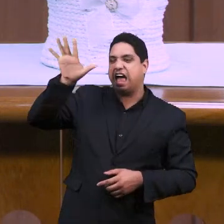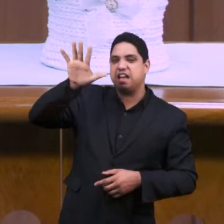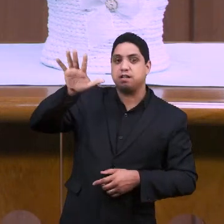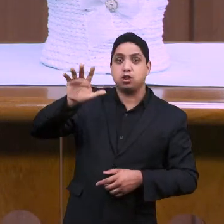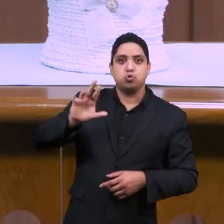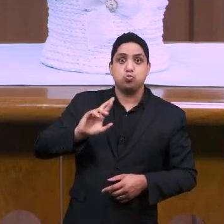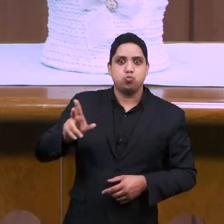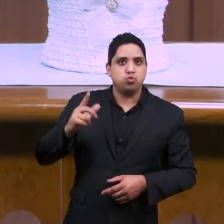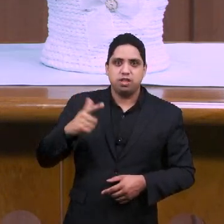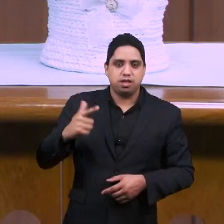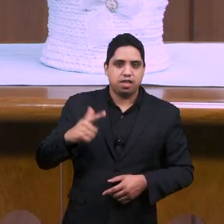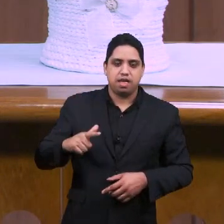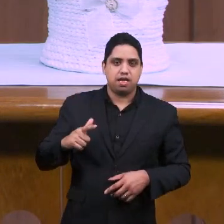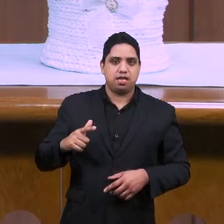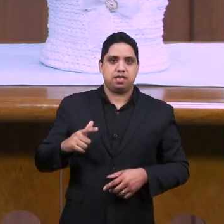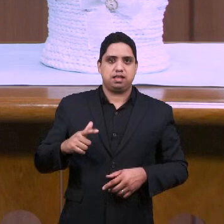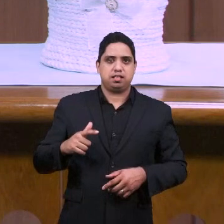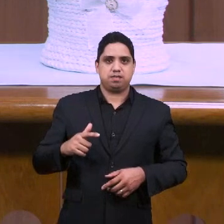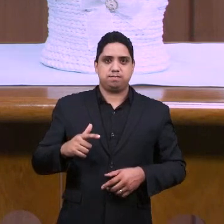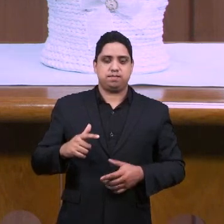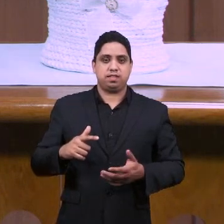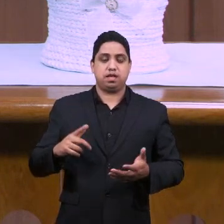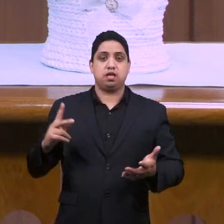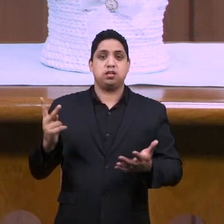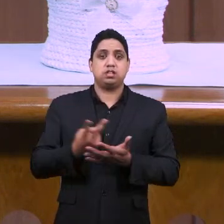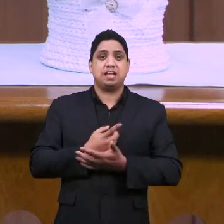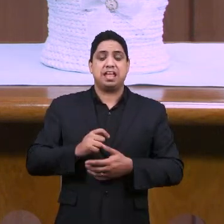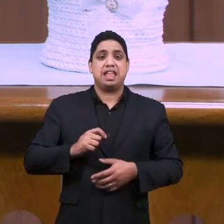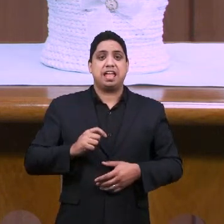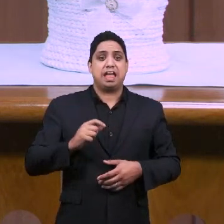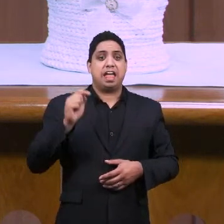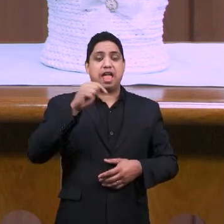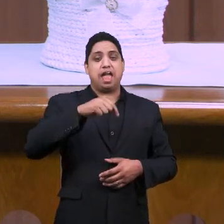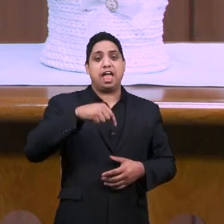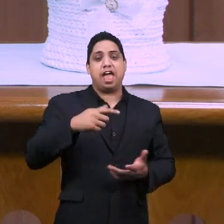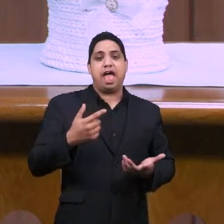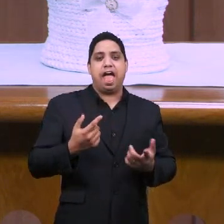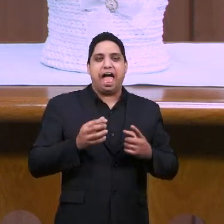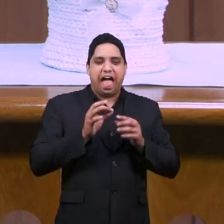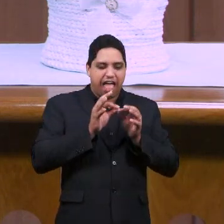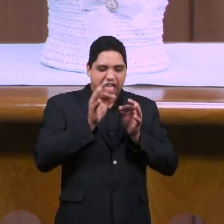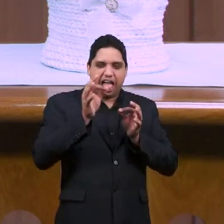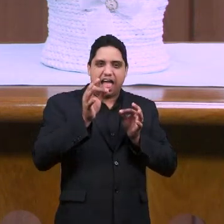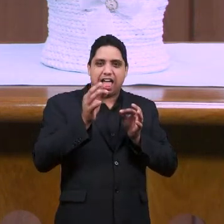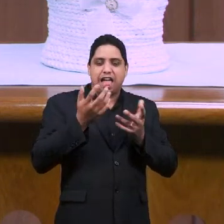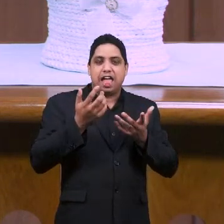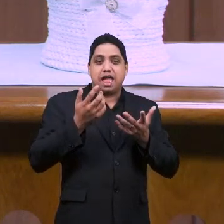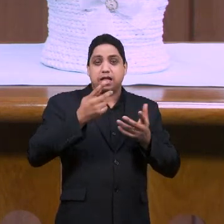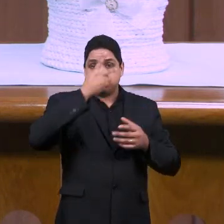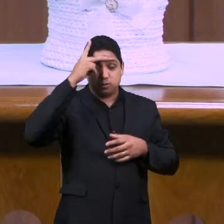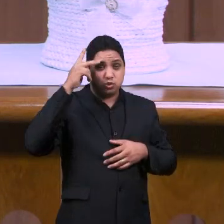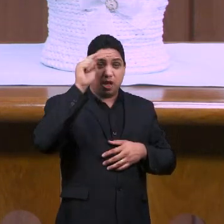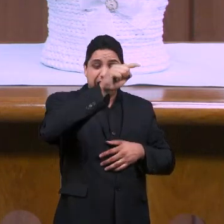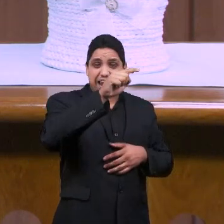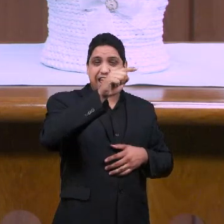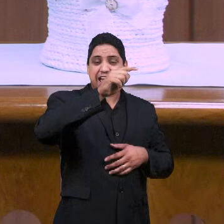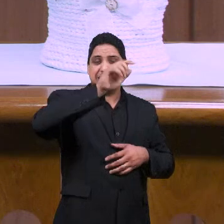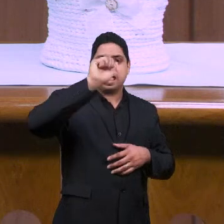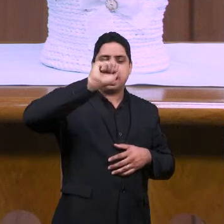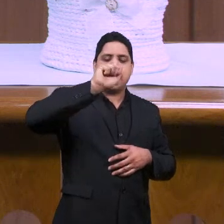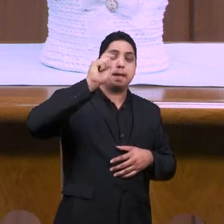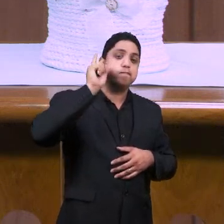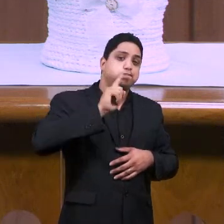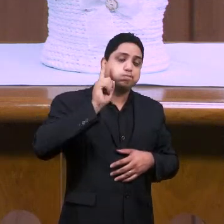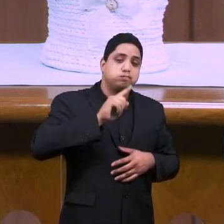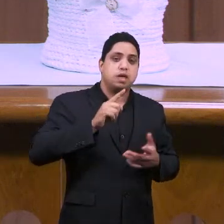êtes africains. Non, ça n'existe pas. La, la, la colombe qui chante ici au Brésil,